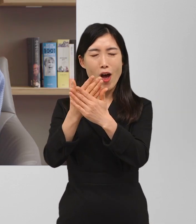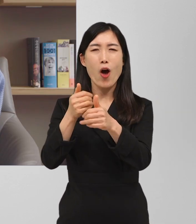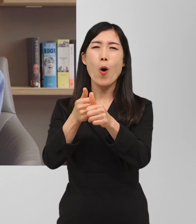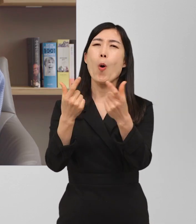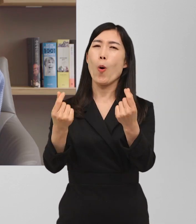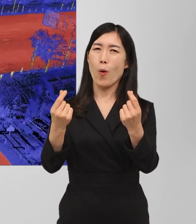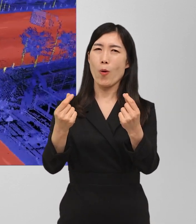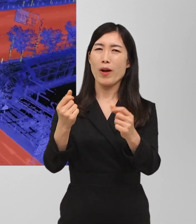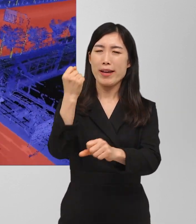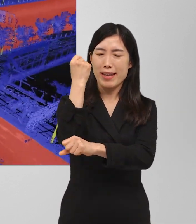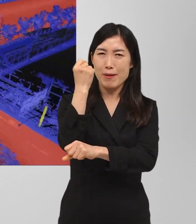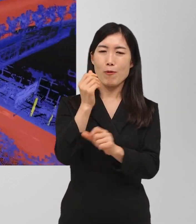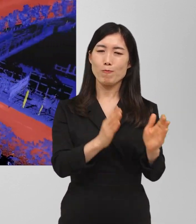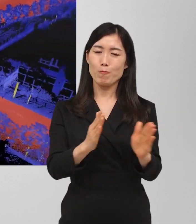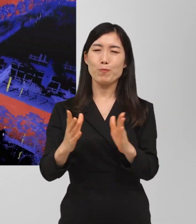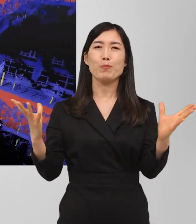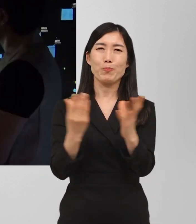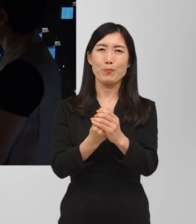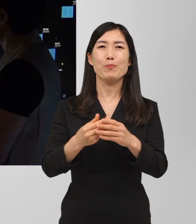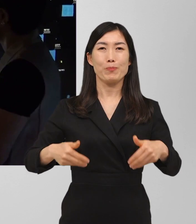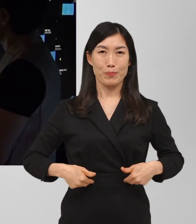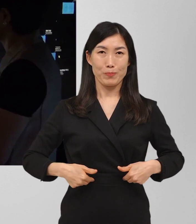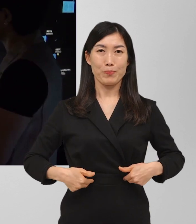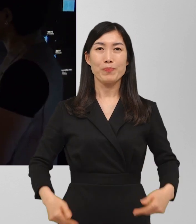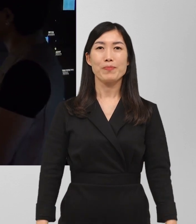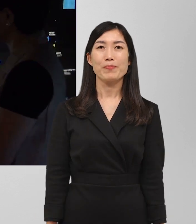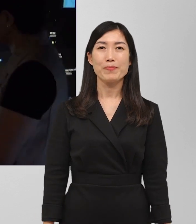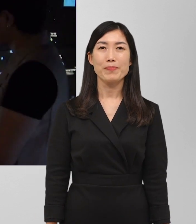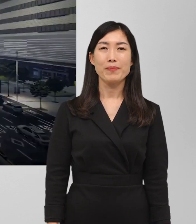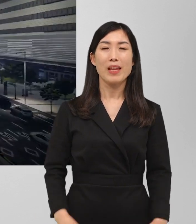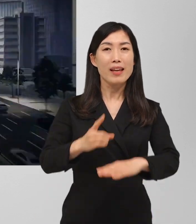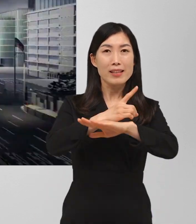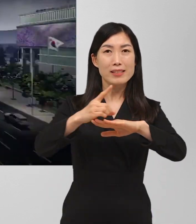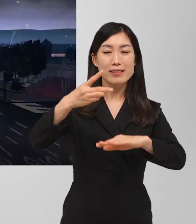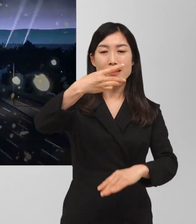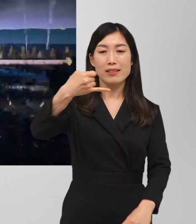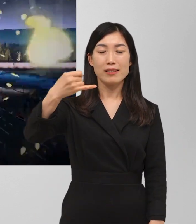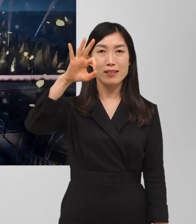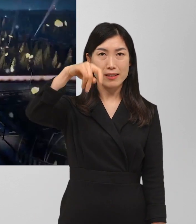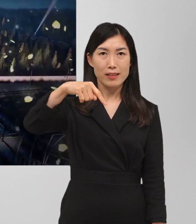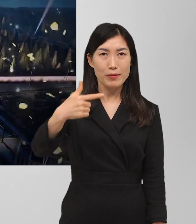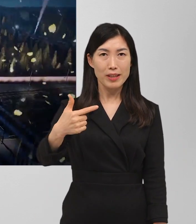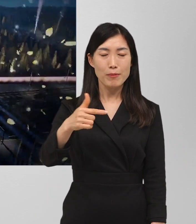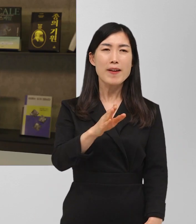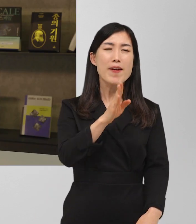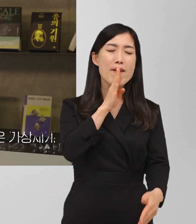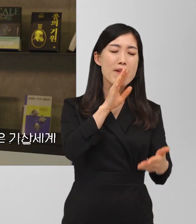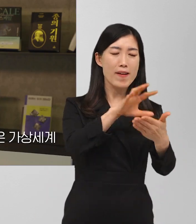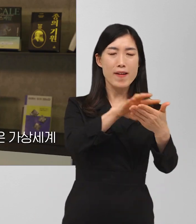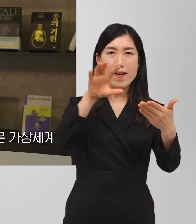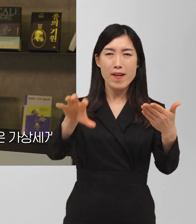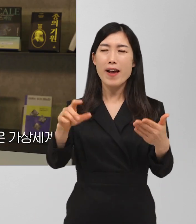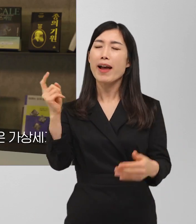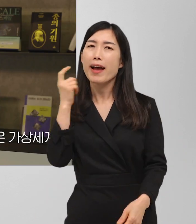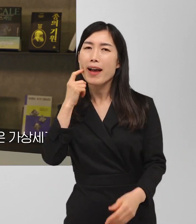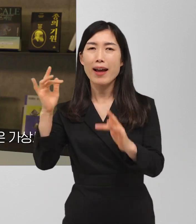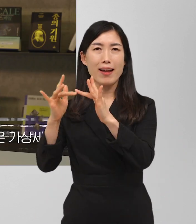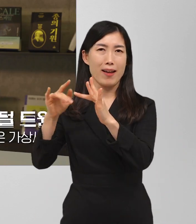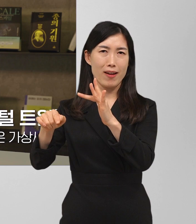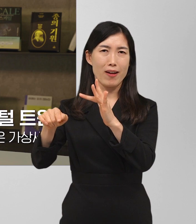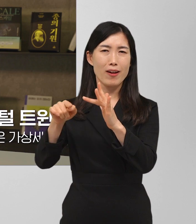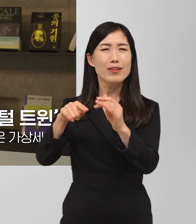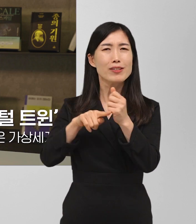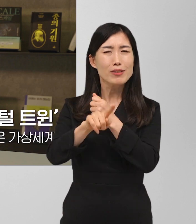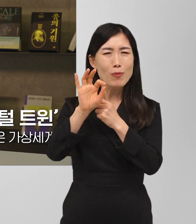되지 않을까. 비대면 시대를 살아가는 디지털 시대의 꼭 필수 요소라고 생각을 하고 있습니다. 쌍둥이와 똑같은 가상